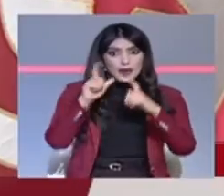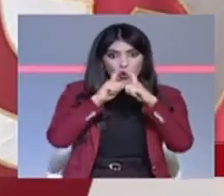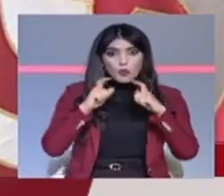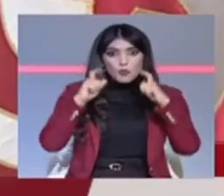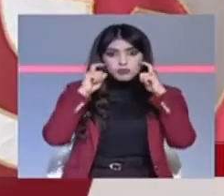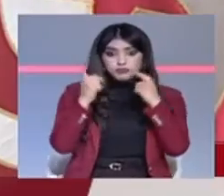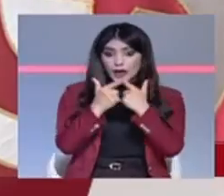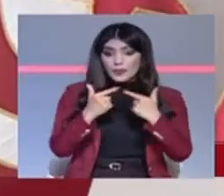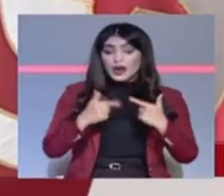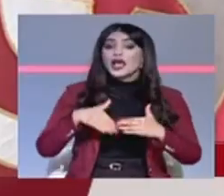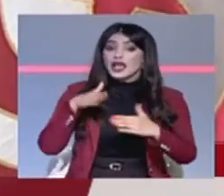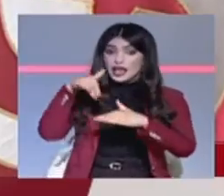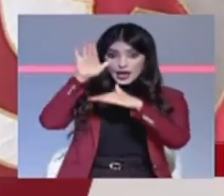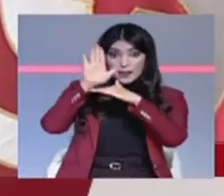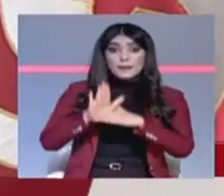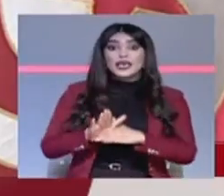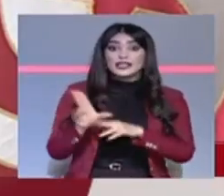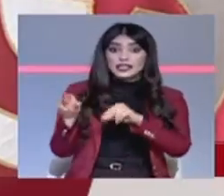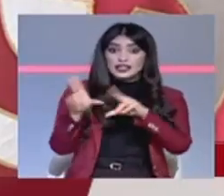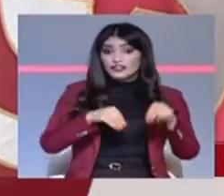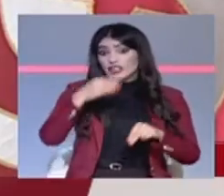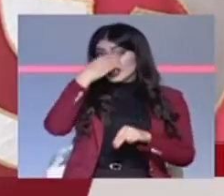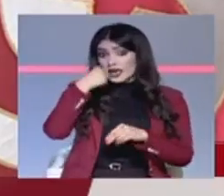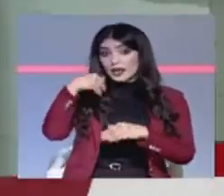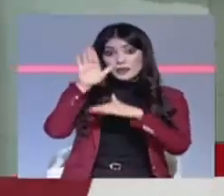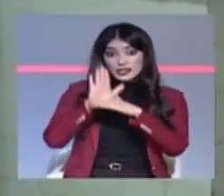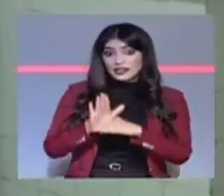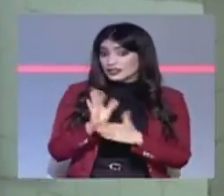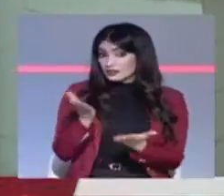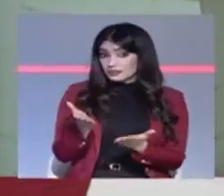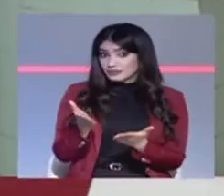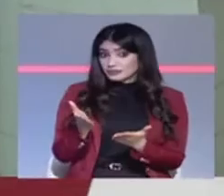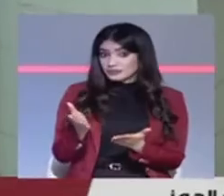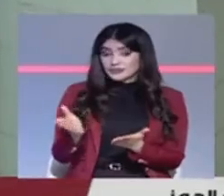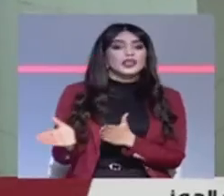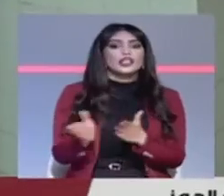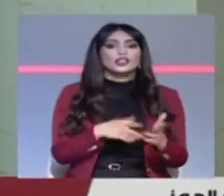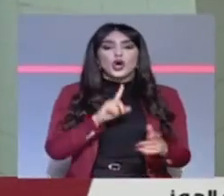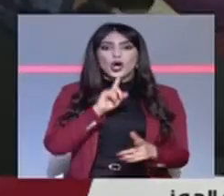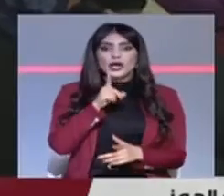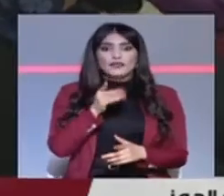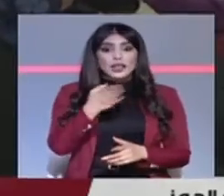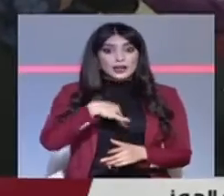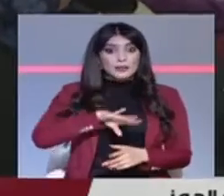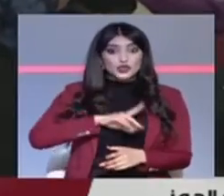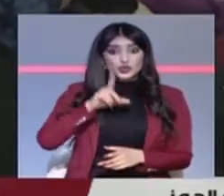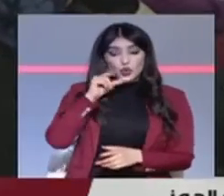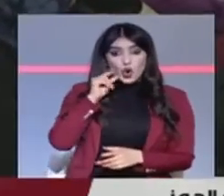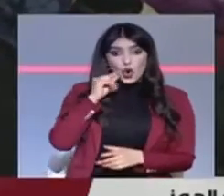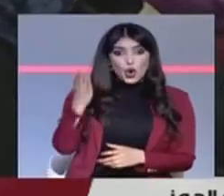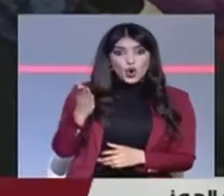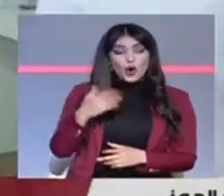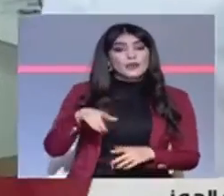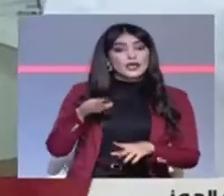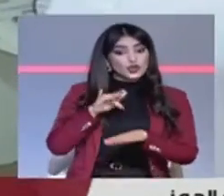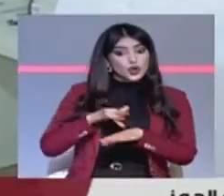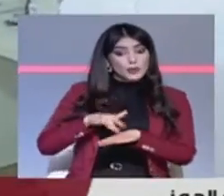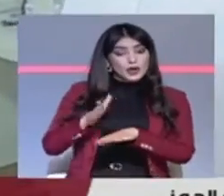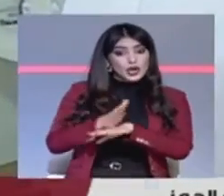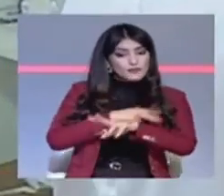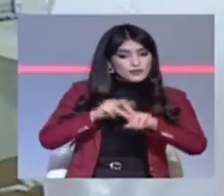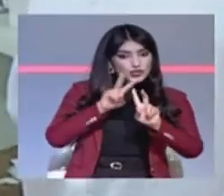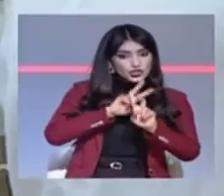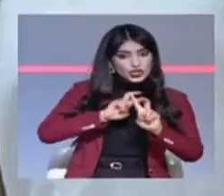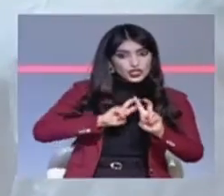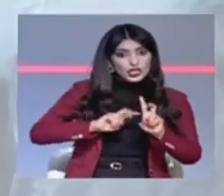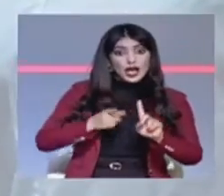عمليه القران هي بيدها وشدد محدثا على اهميه التشخيص المبكر الكوفيه تسعه عشره